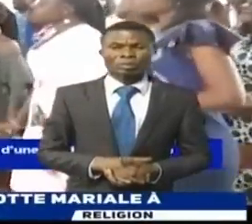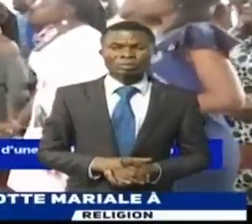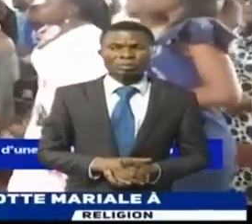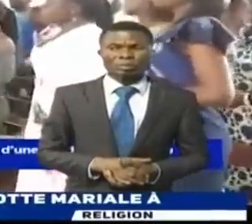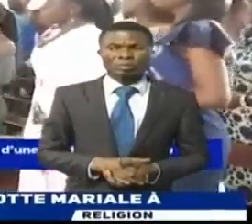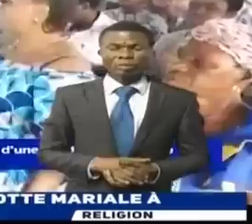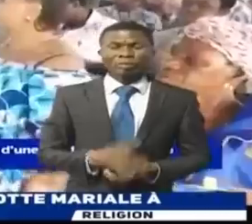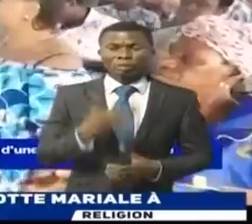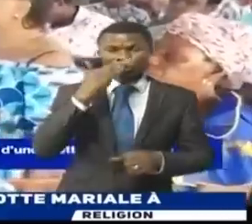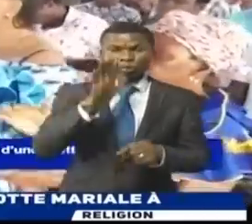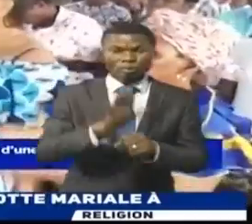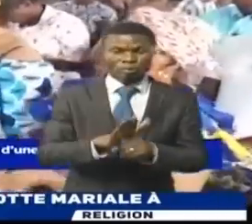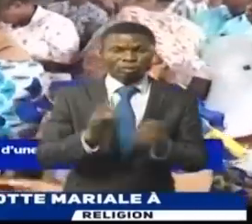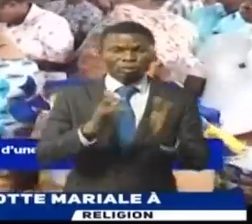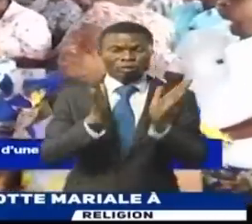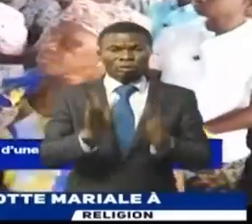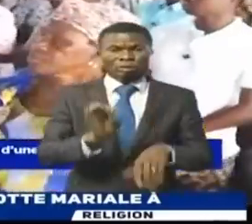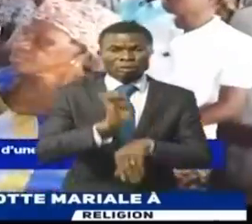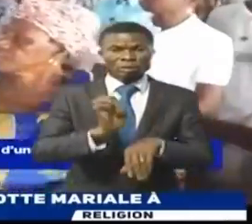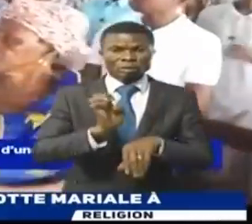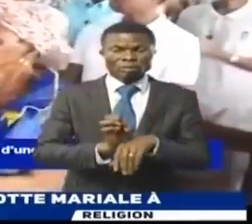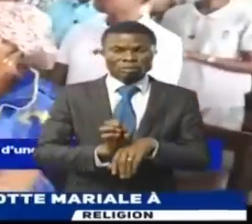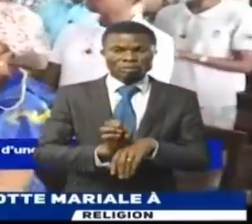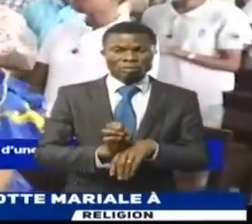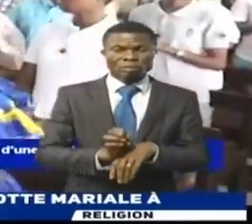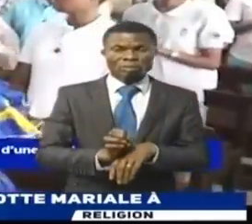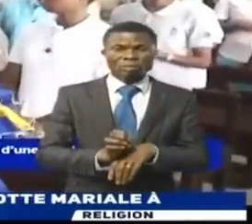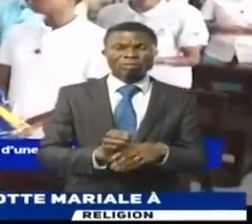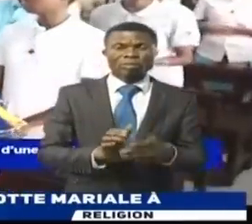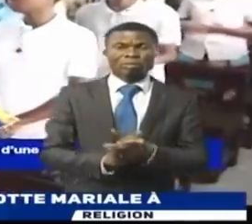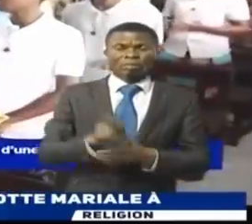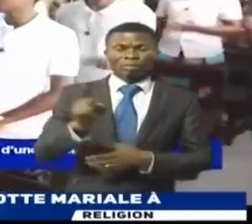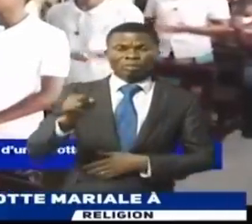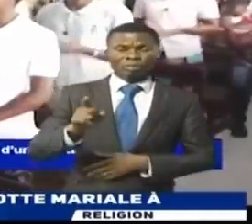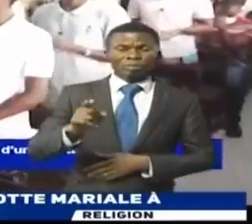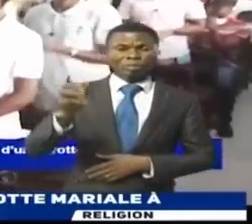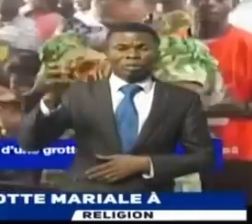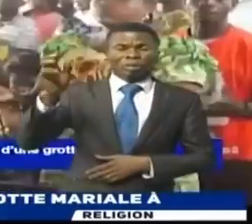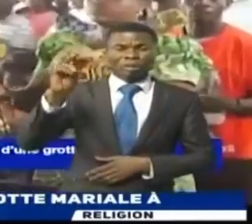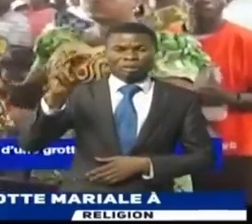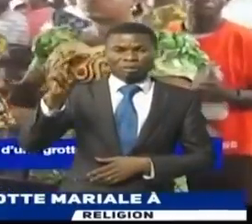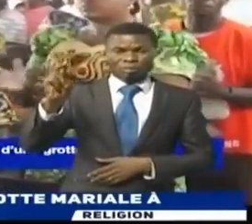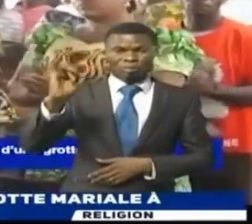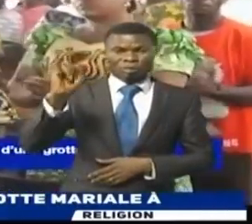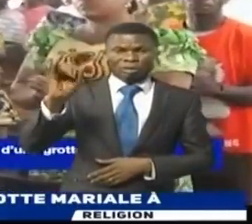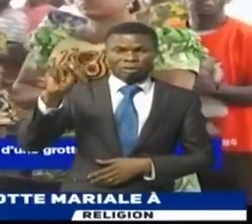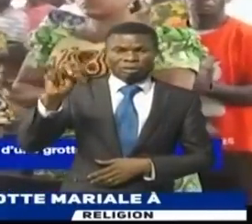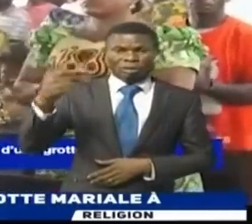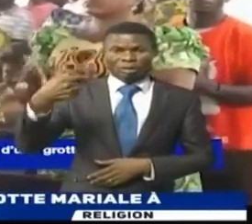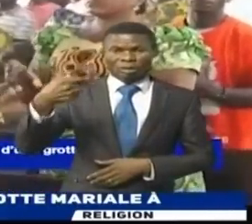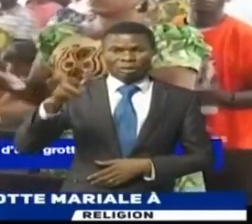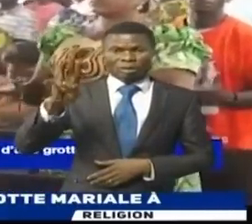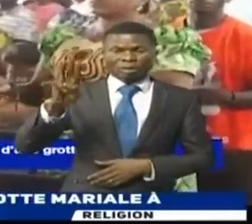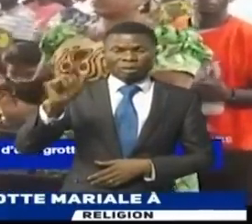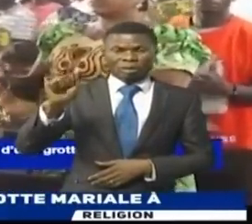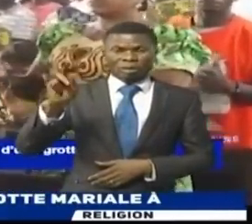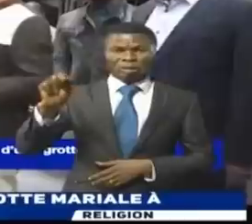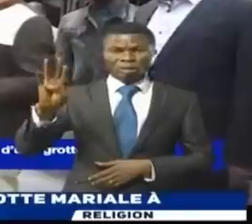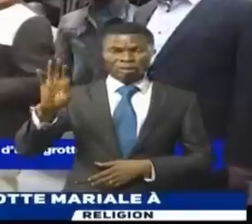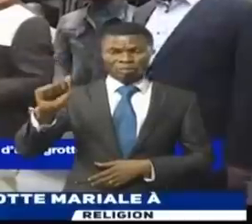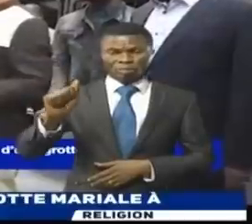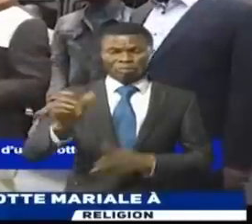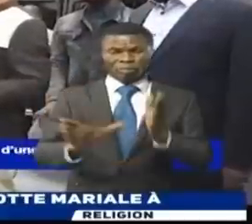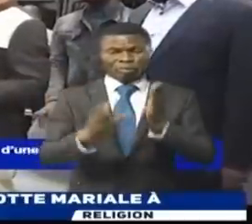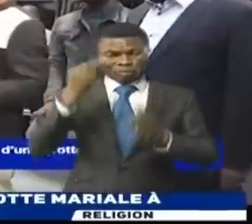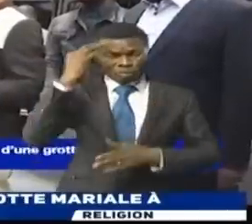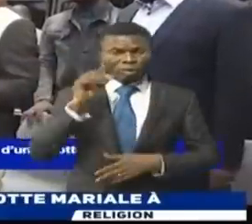Comme promis aux fidèles de l'église Saint-Achille Kiwanuka Kingabwa sans fil dans la commune de Limété, le vice-ministre